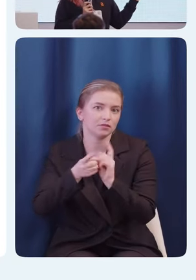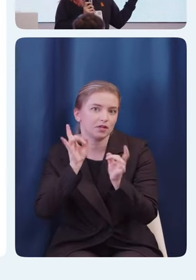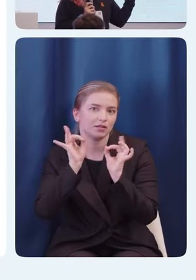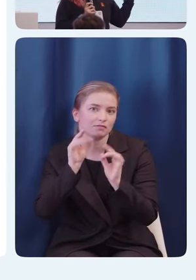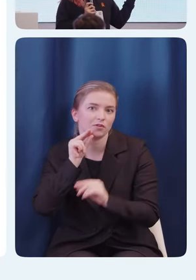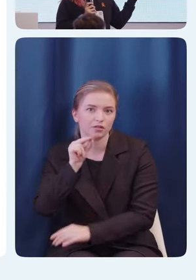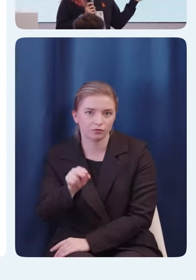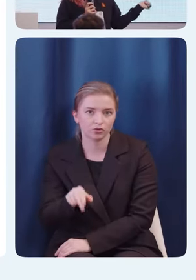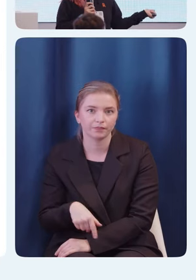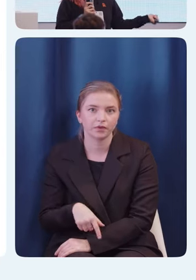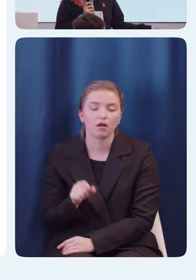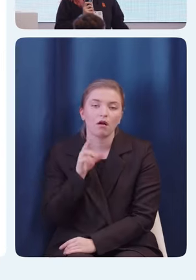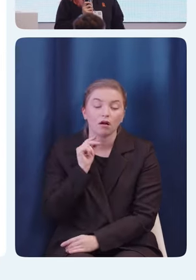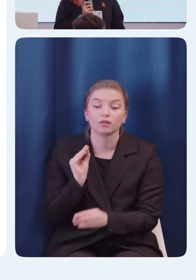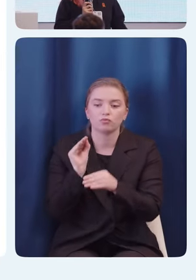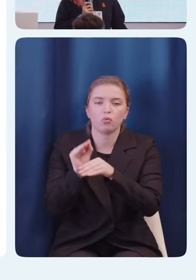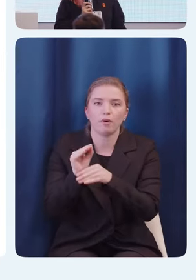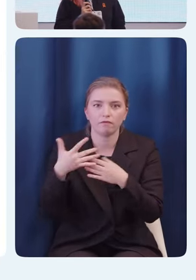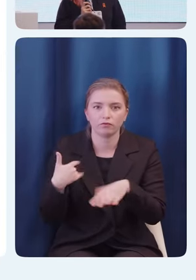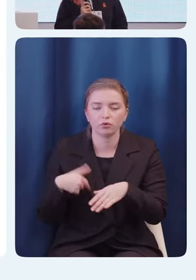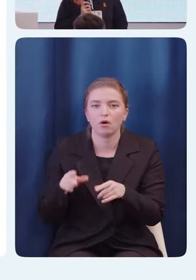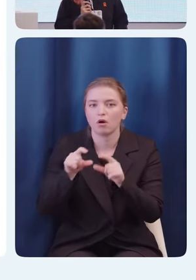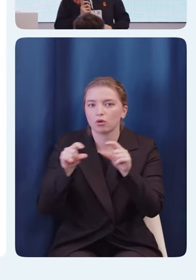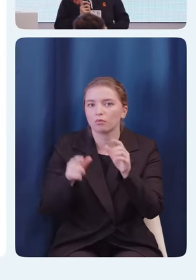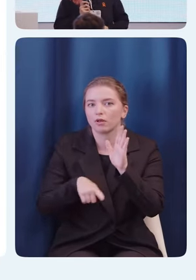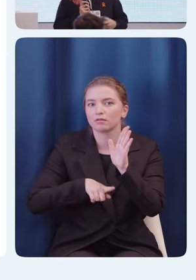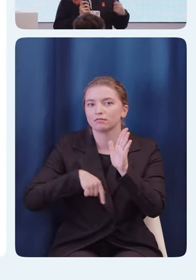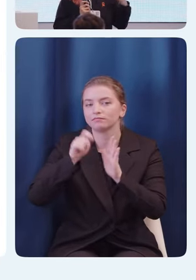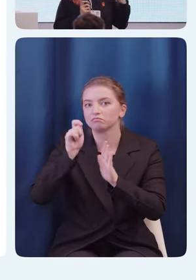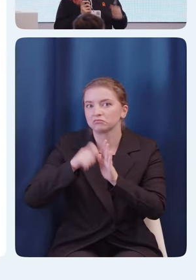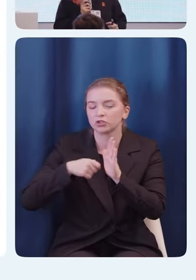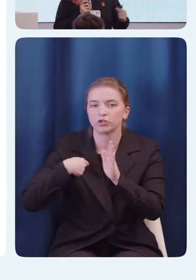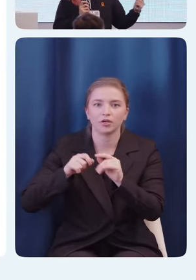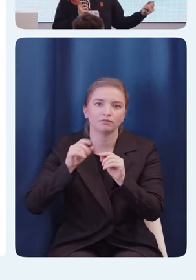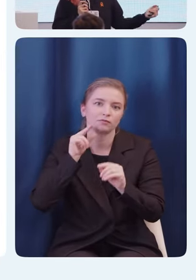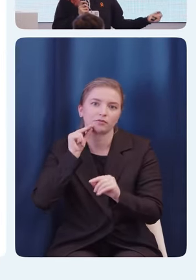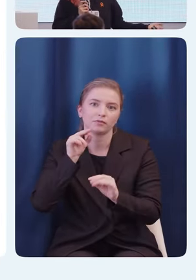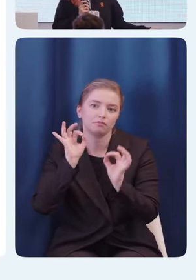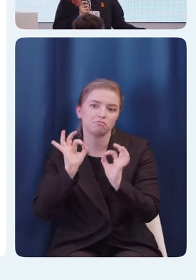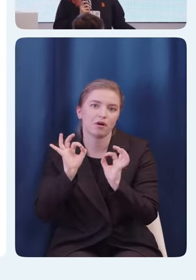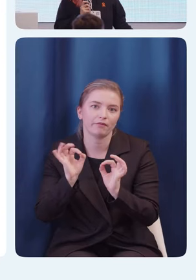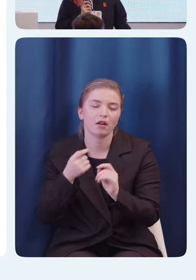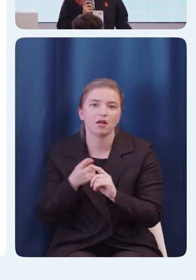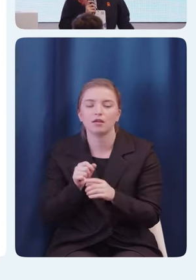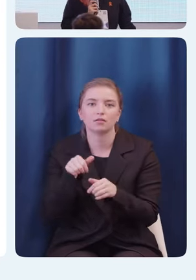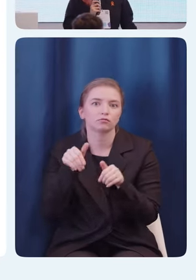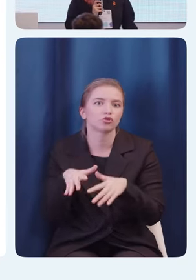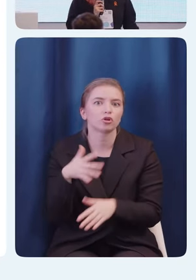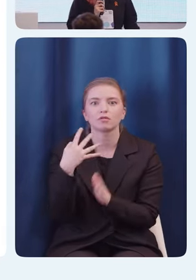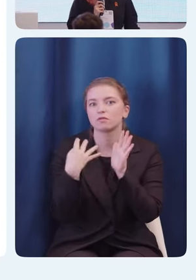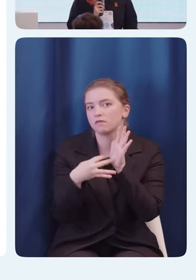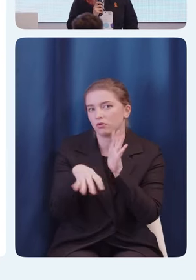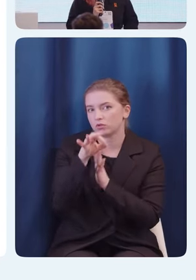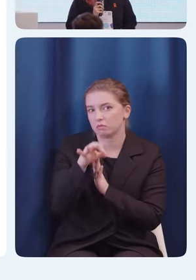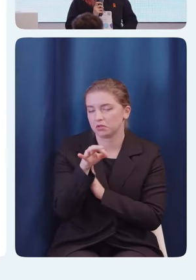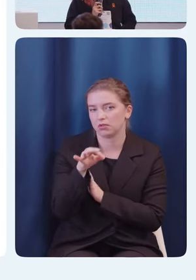кнопка начинает озвучиваться корректно, и это уже решает на самом деле 90%